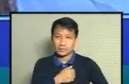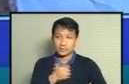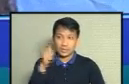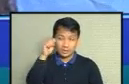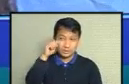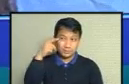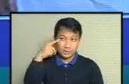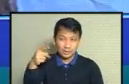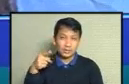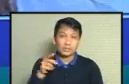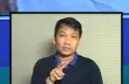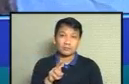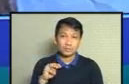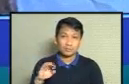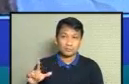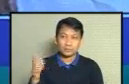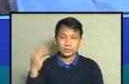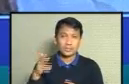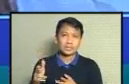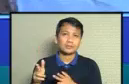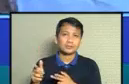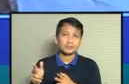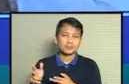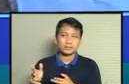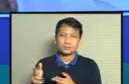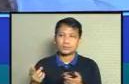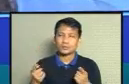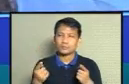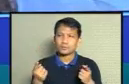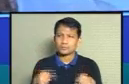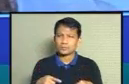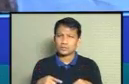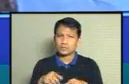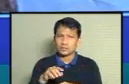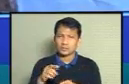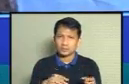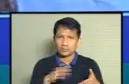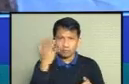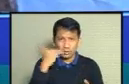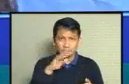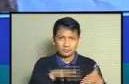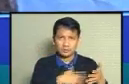Alchi Paray sa V-Mall sa Green Hills. Naging mitsa nito ang paglipat sa kanya